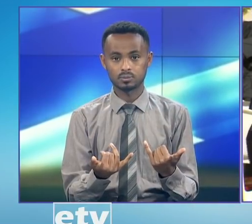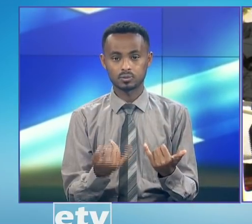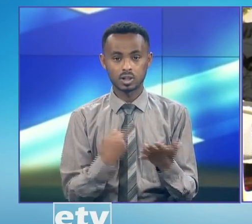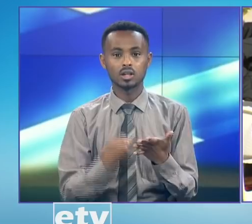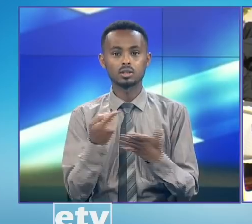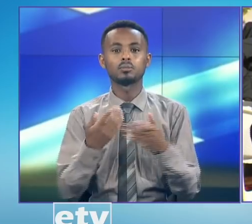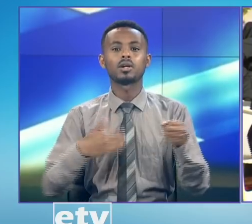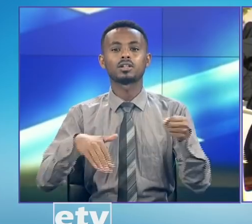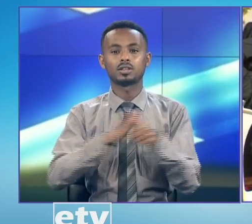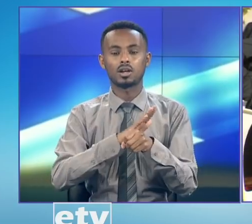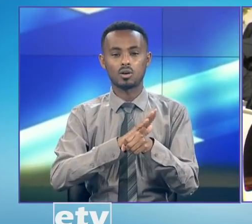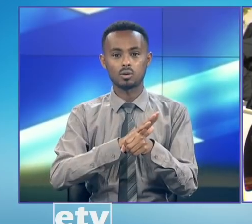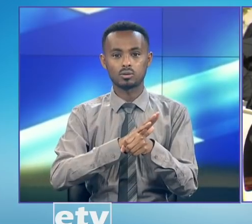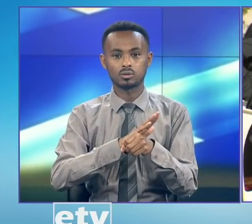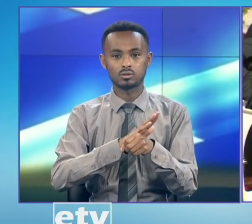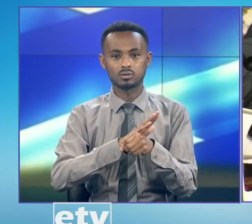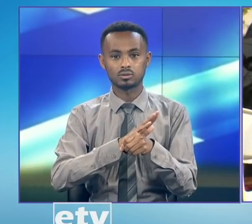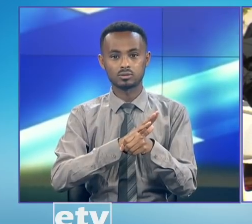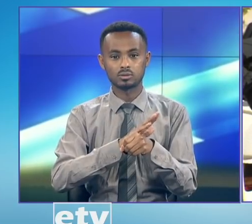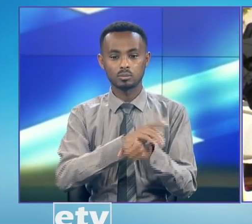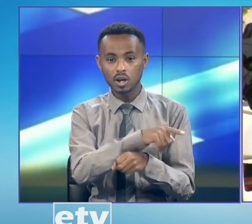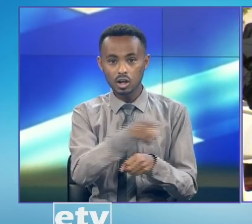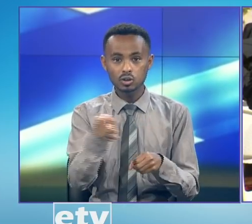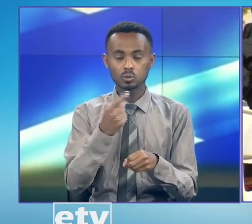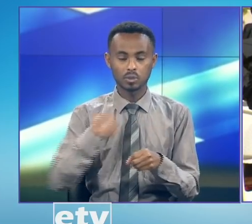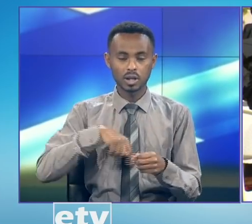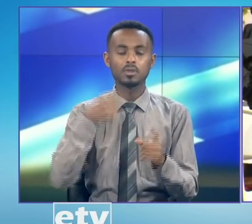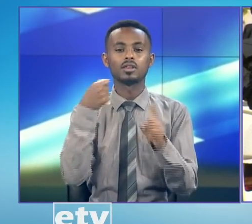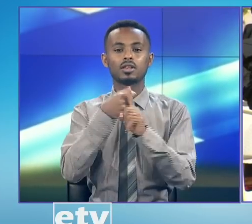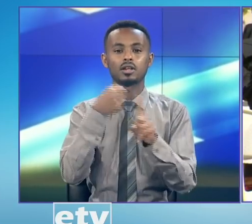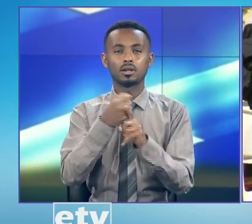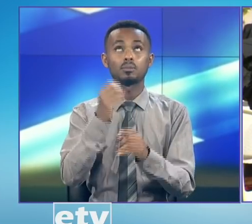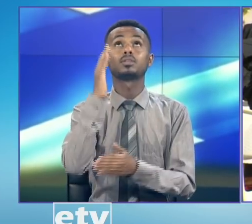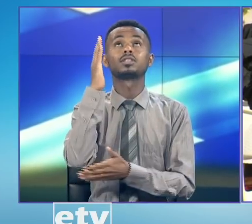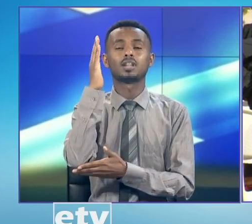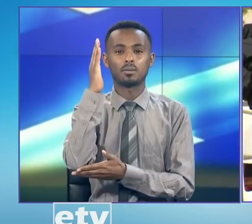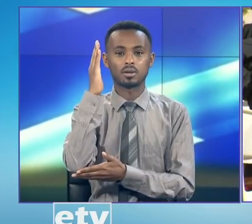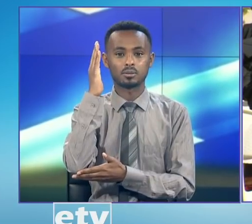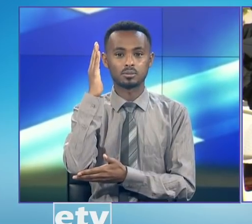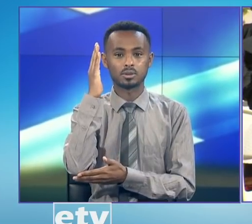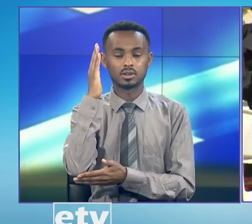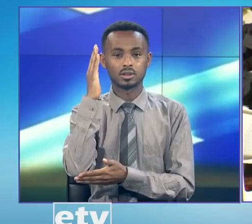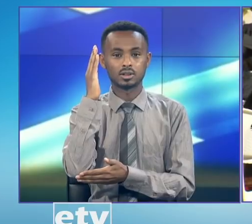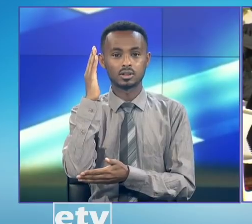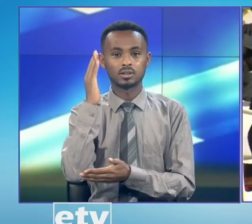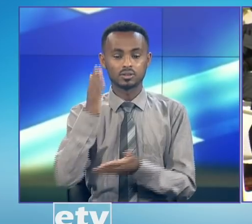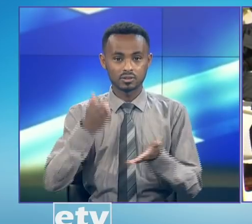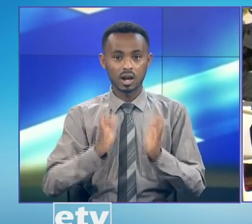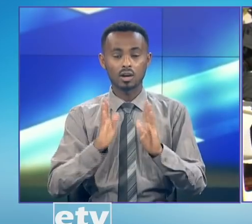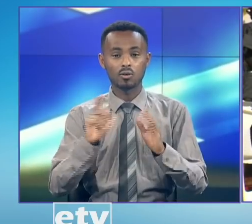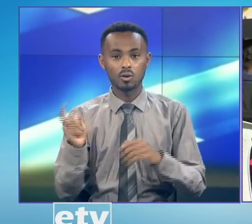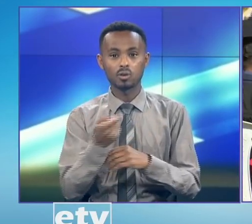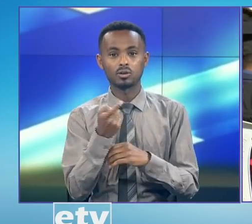ያው ለዚህም በክቻለ በእነሱም በእኔም ተገድ በእግዚአብሔርም ፈቃድ